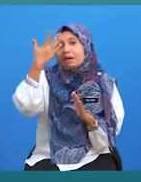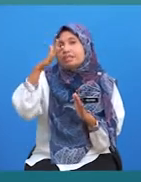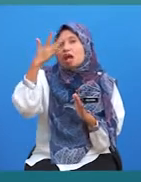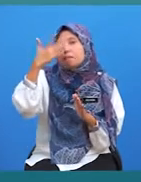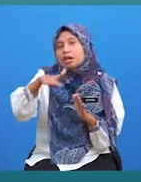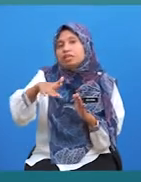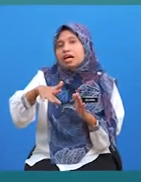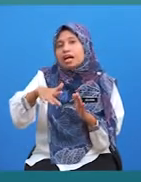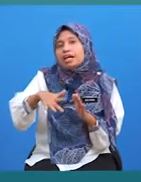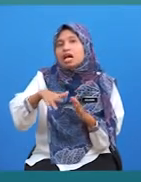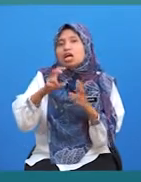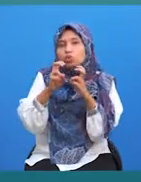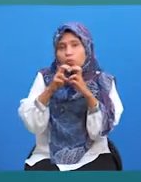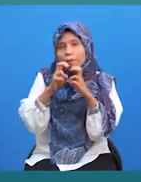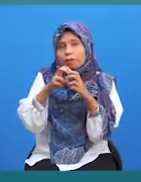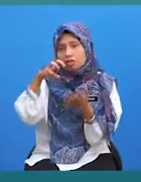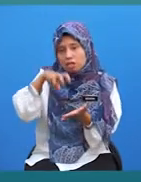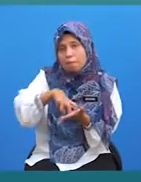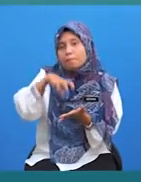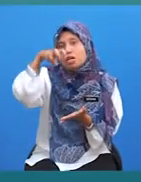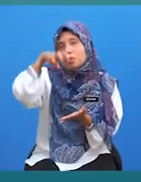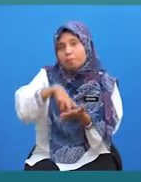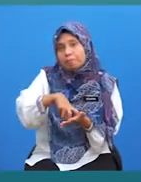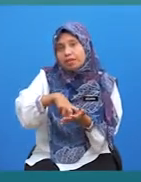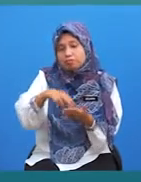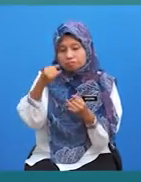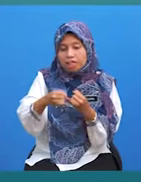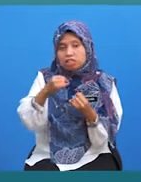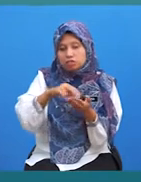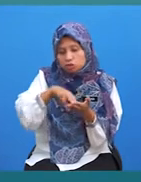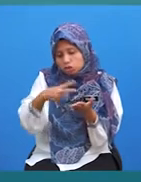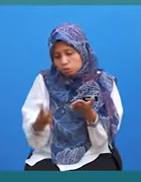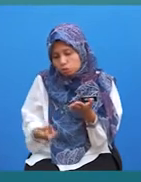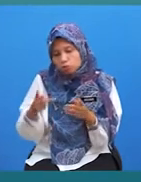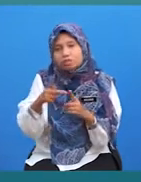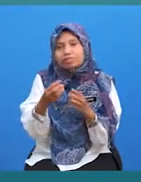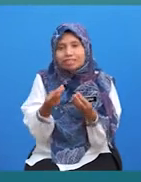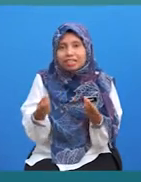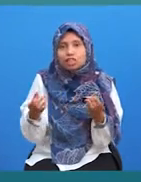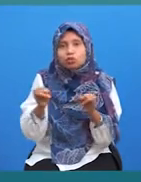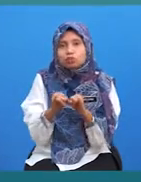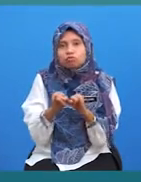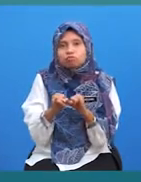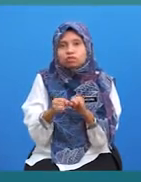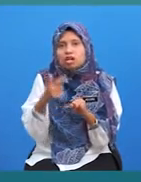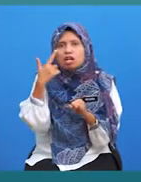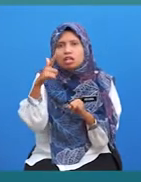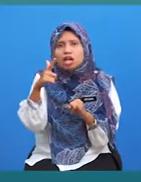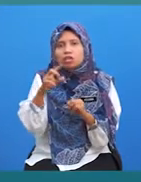tupai melompat akhirnya jatuh ke tanah juga. Lihat pula situasi